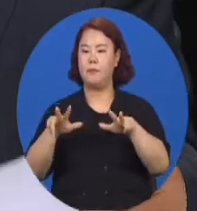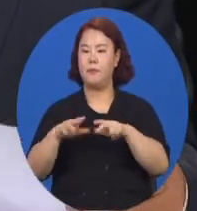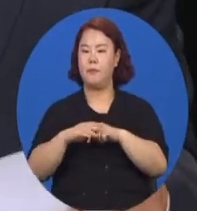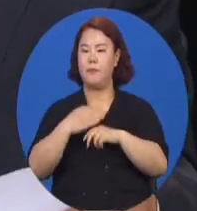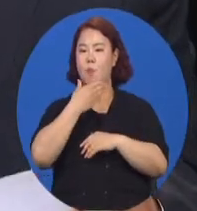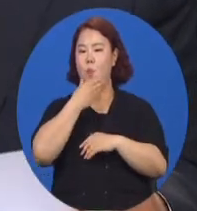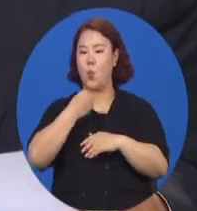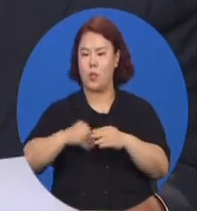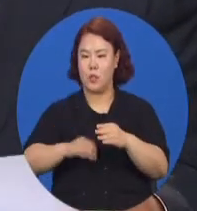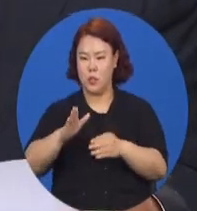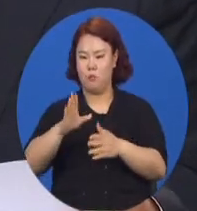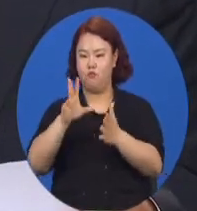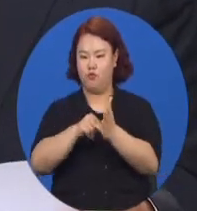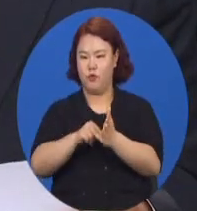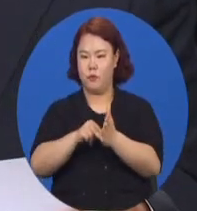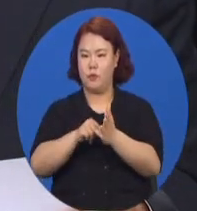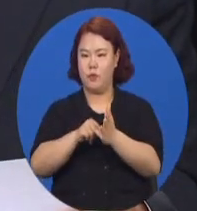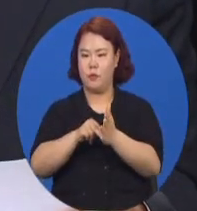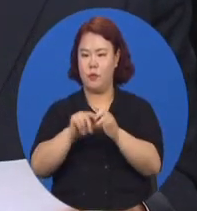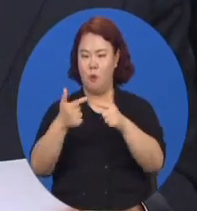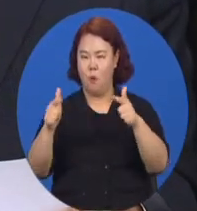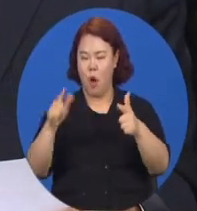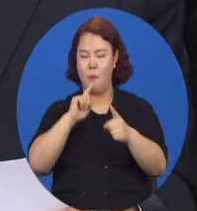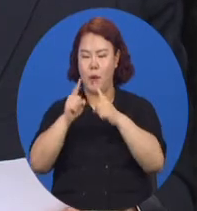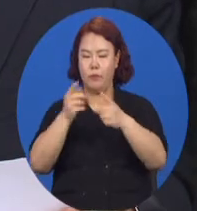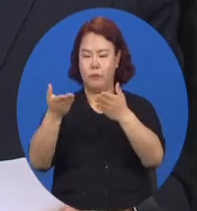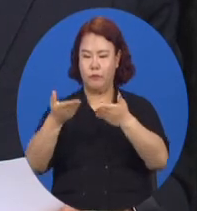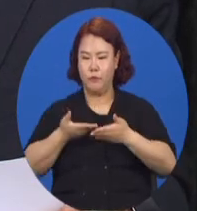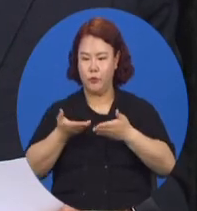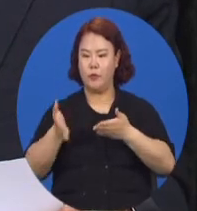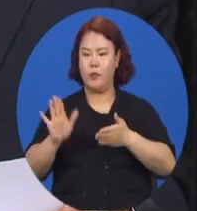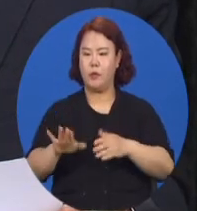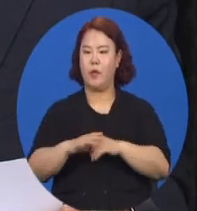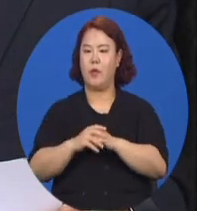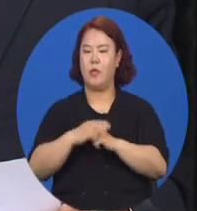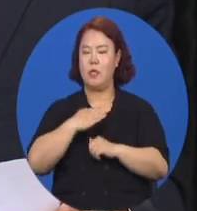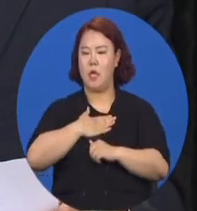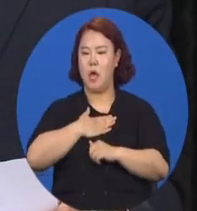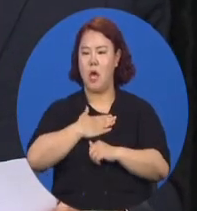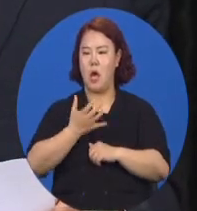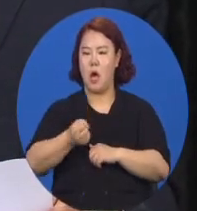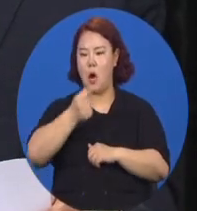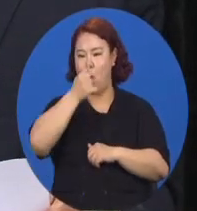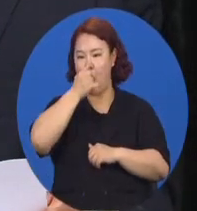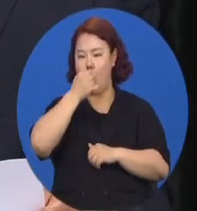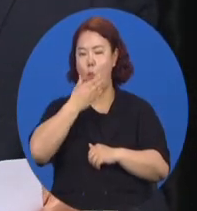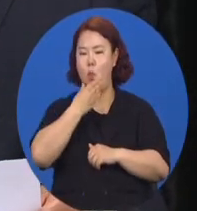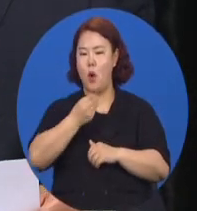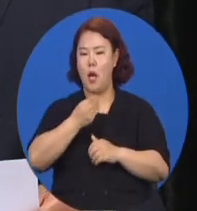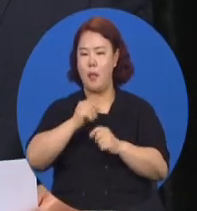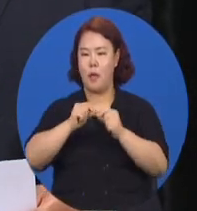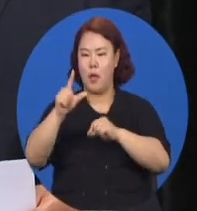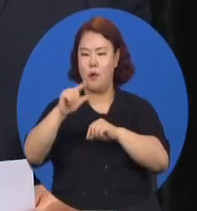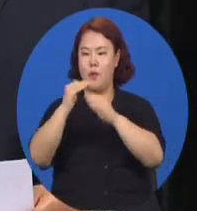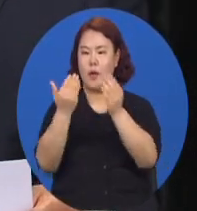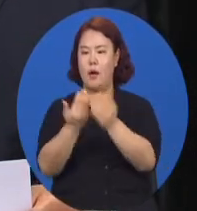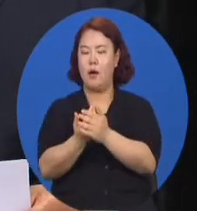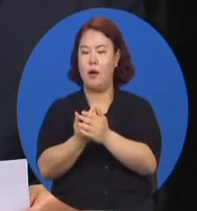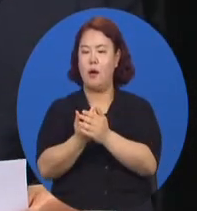복지 문제라든지 여러 가지 그 말씀을 하셨는데요. 제가 갖고 있는 복지 제도의 대부분은 실제로는